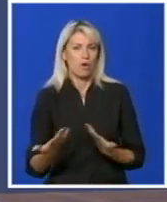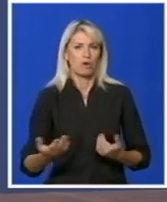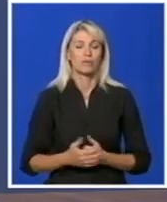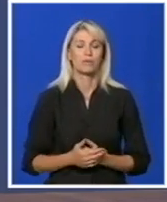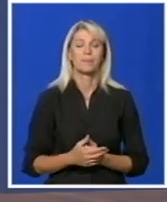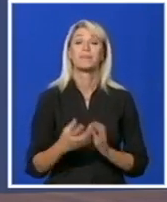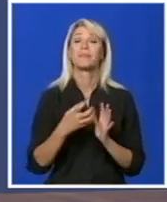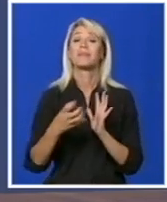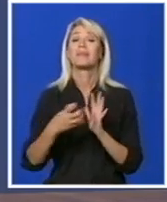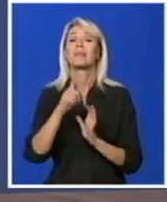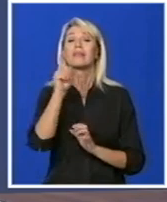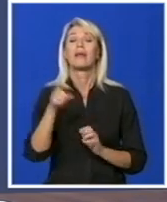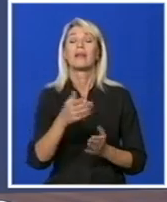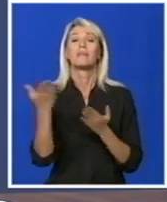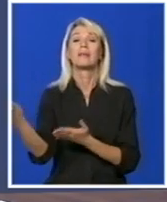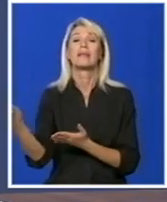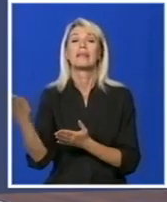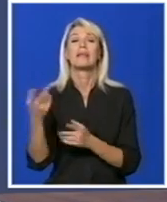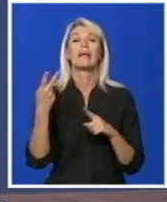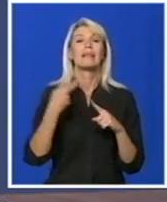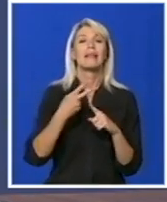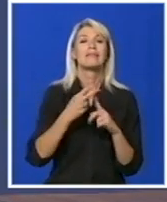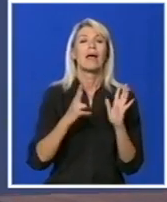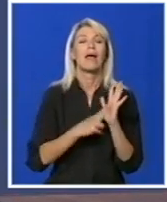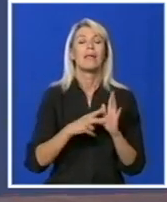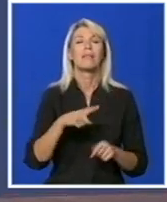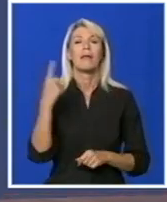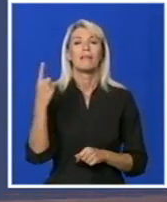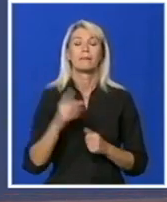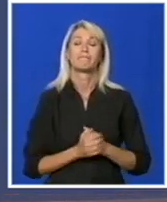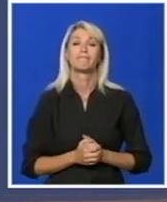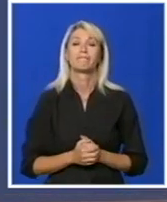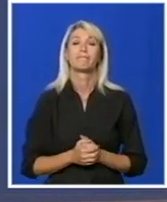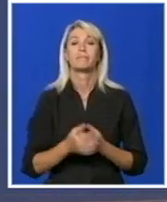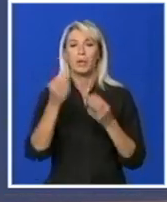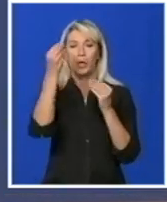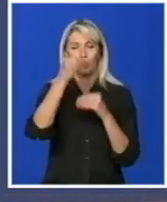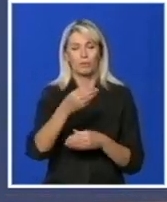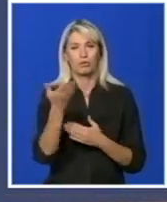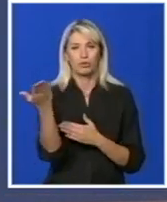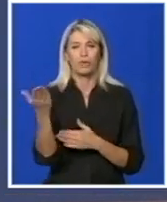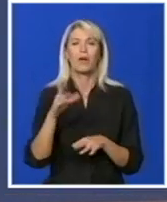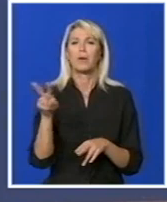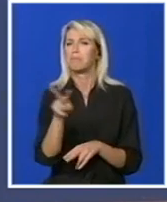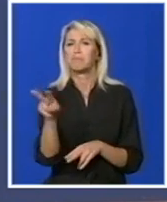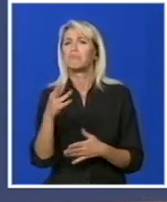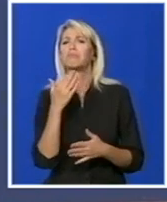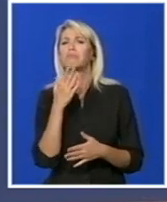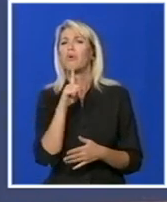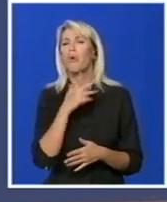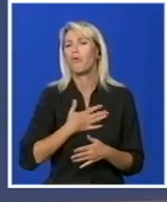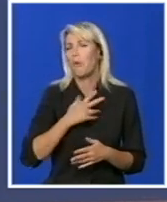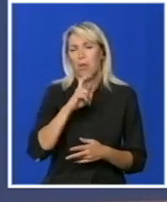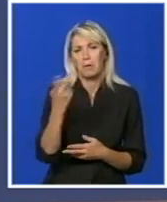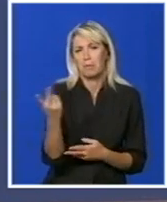Izvolite dalje, Nenade. Izvolite, televizija N1. Poštovanje. Može i za doktora Gojkovića i za doktora Teodorovića, dakle kako god.